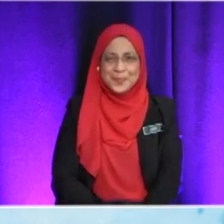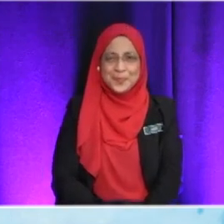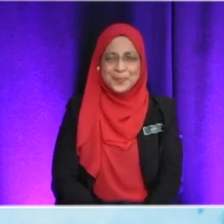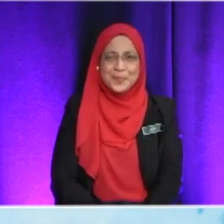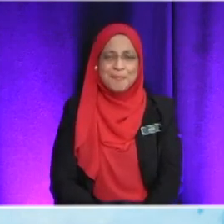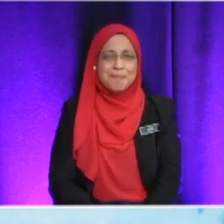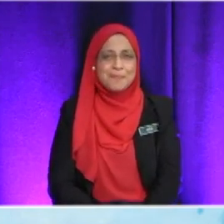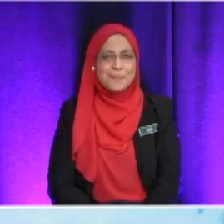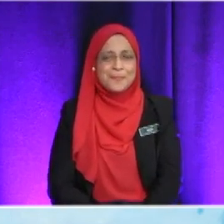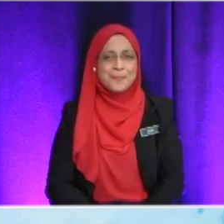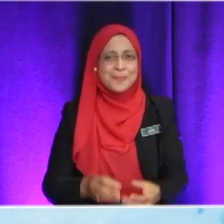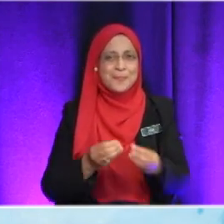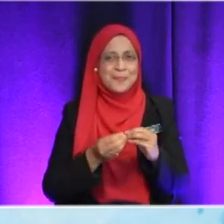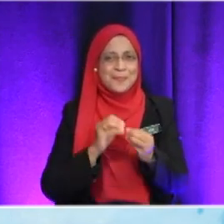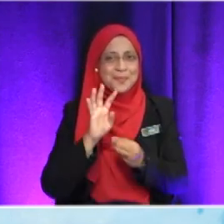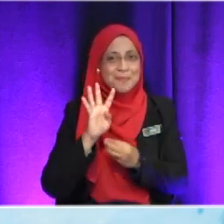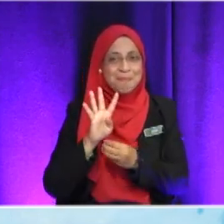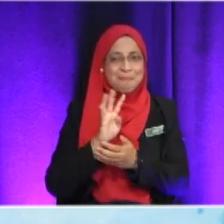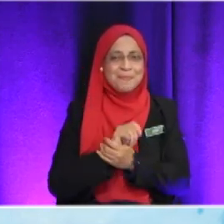Oke nomor 4